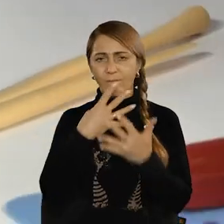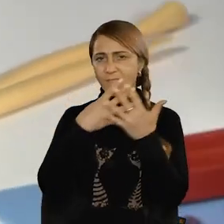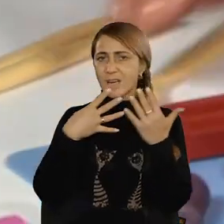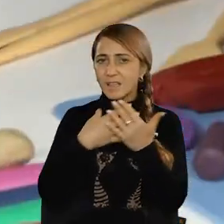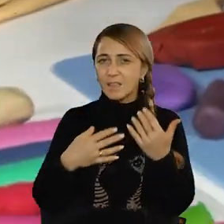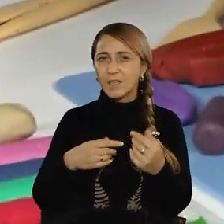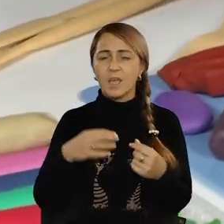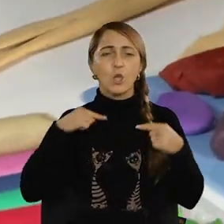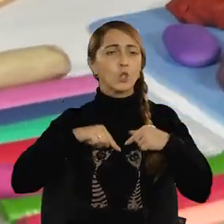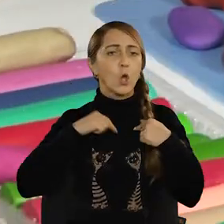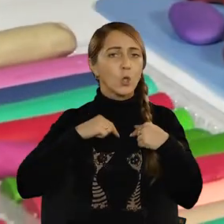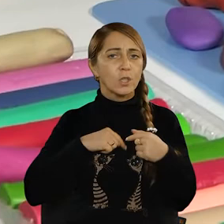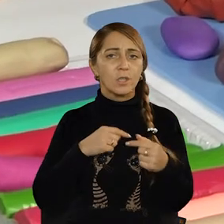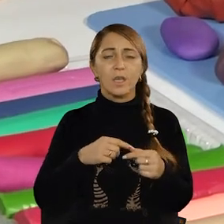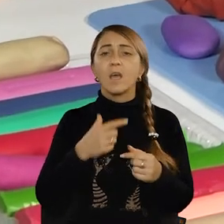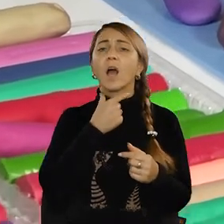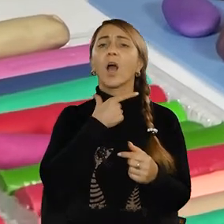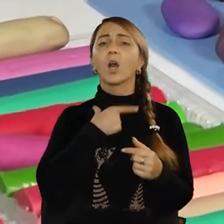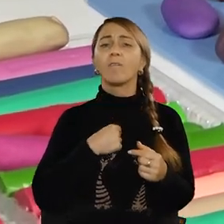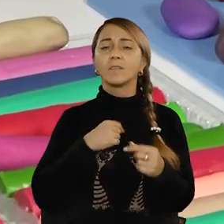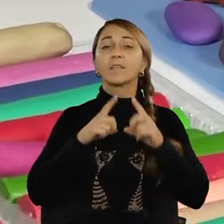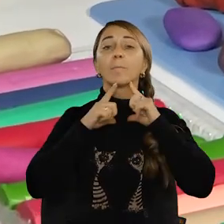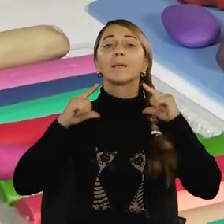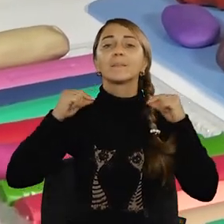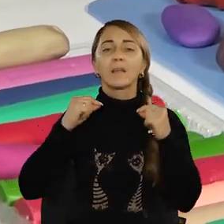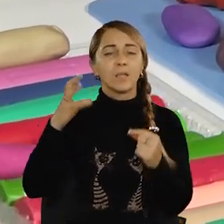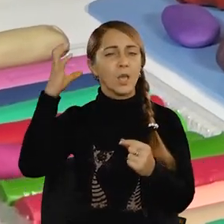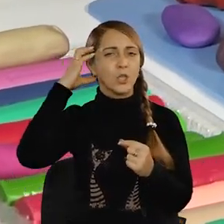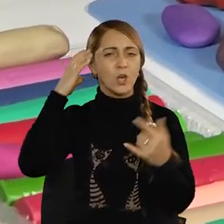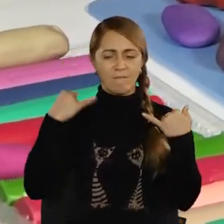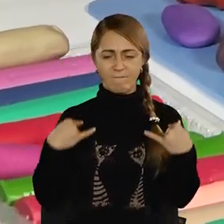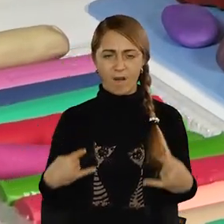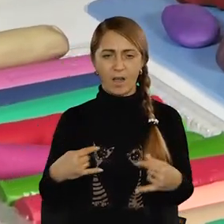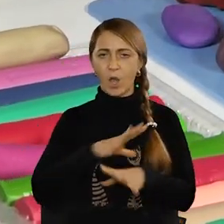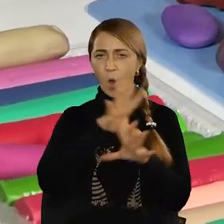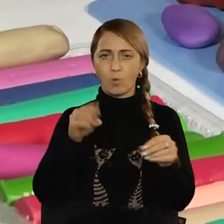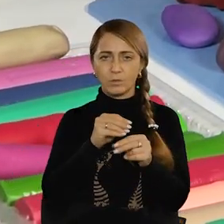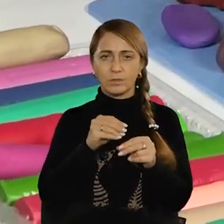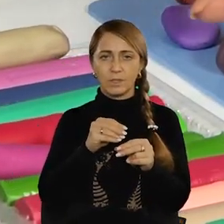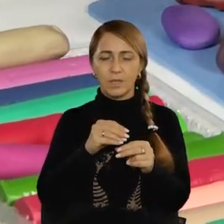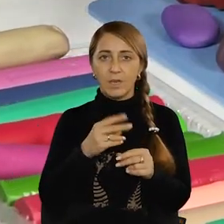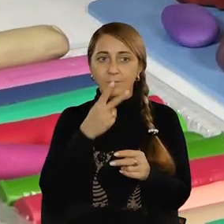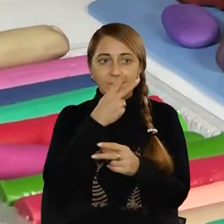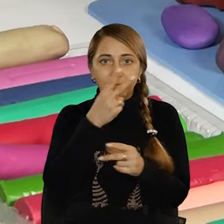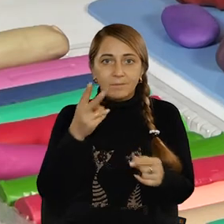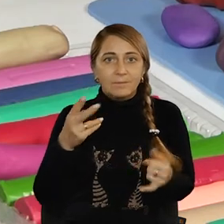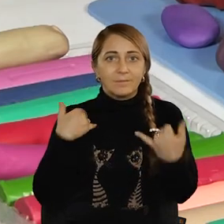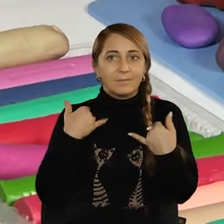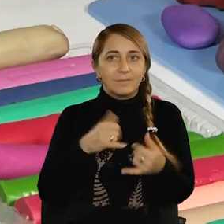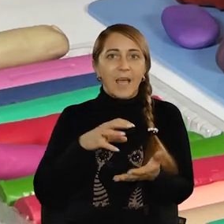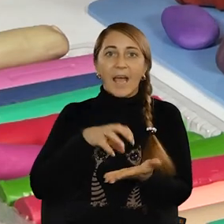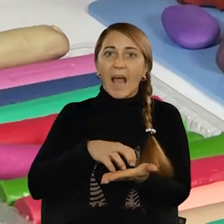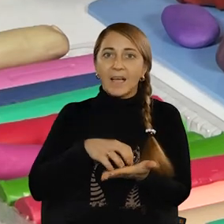клітинку. Сорочки, краватки та метелики, чорні фраки – усе заворожувало нас із